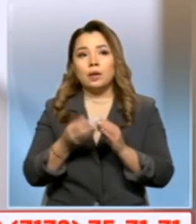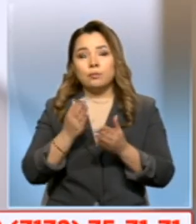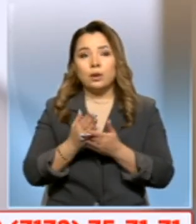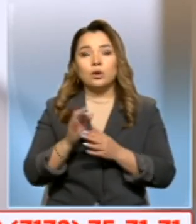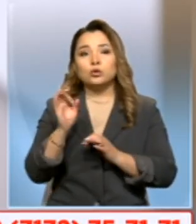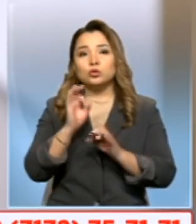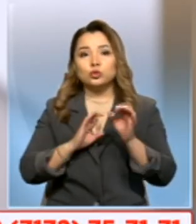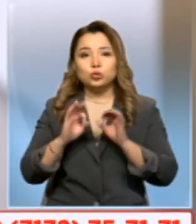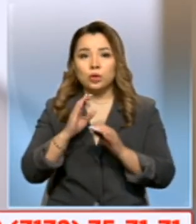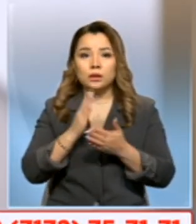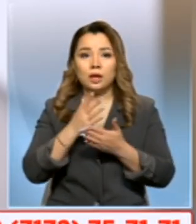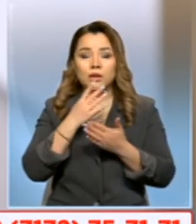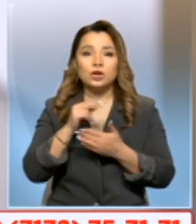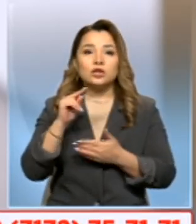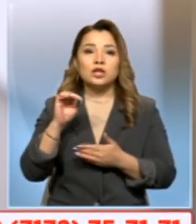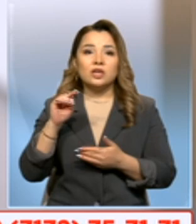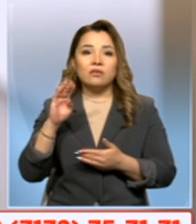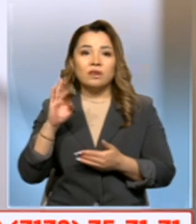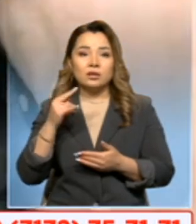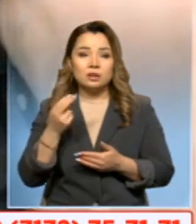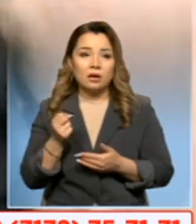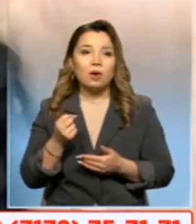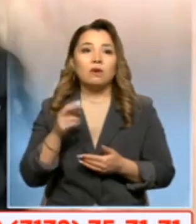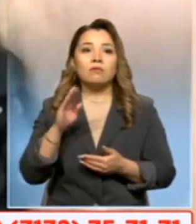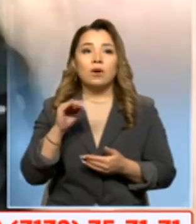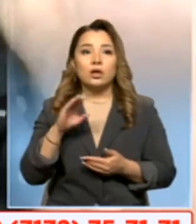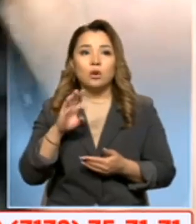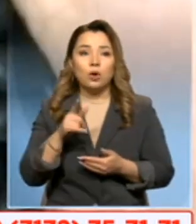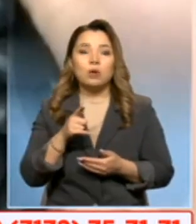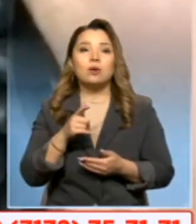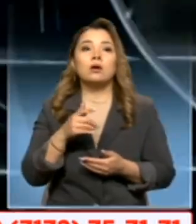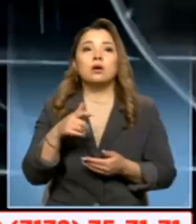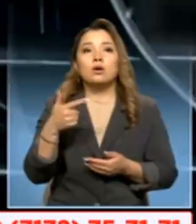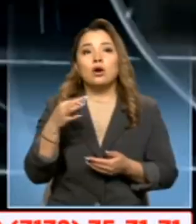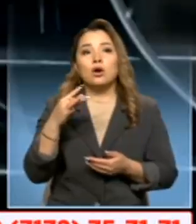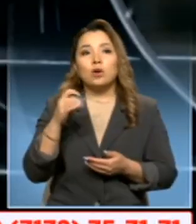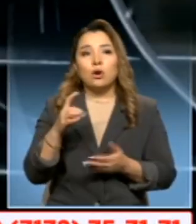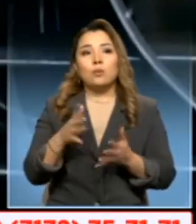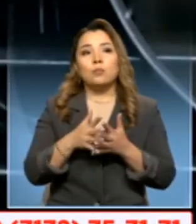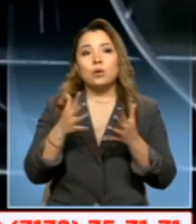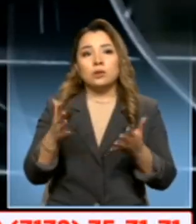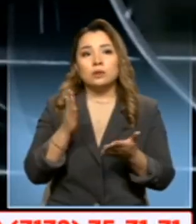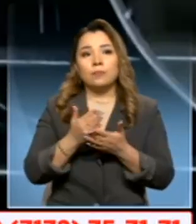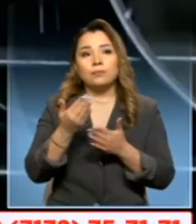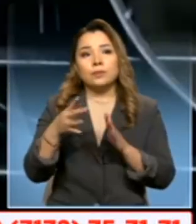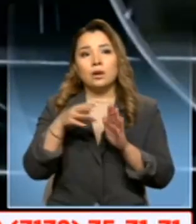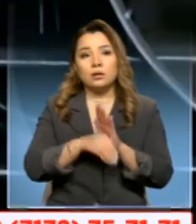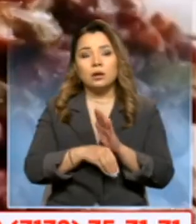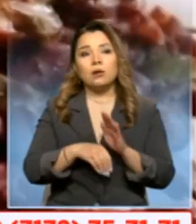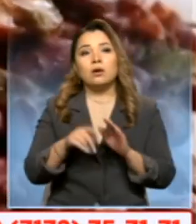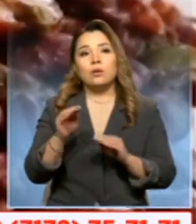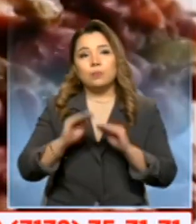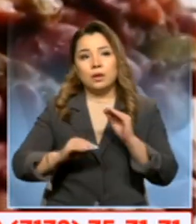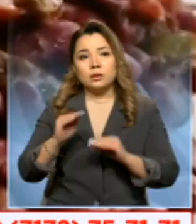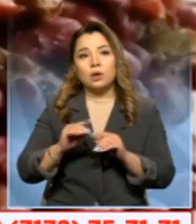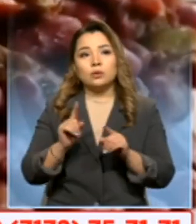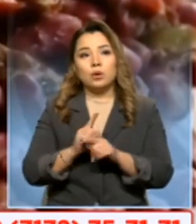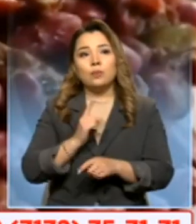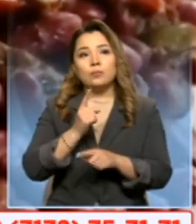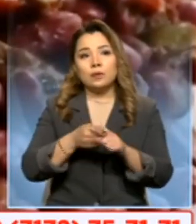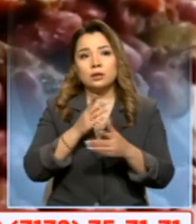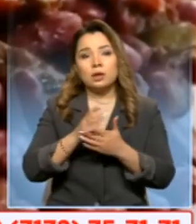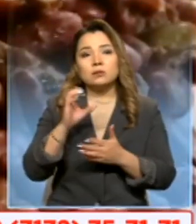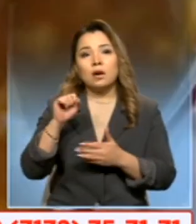Бұршақ тұқымдастарында, яғни чечевица, фасоль, горох сияқты өнімдерде өте көп мөлшерде болады. Оны сіз гарнирге қосып,